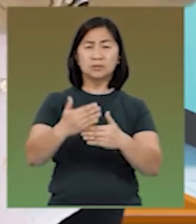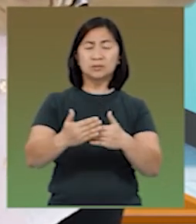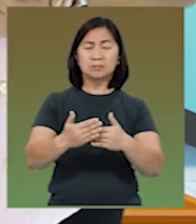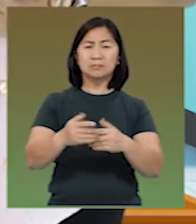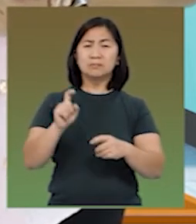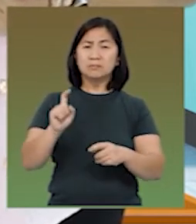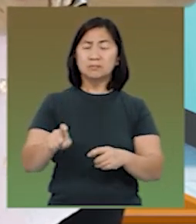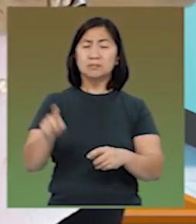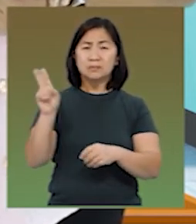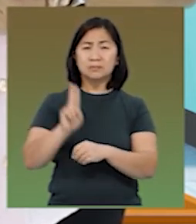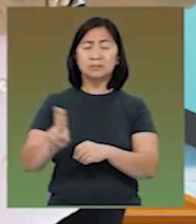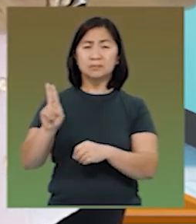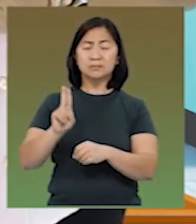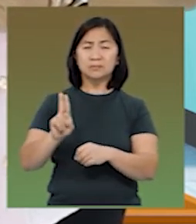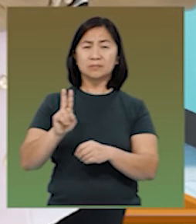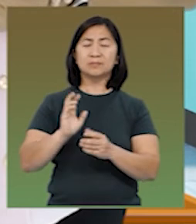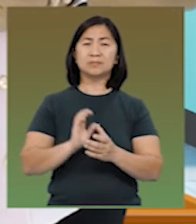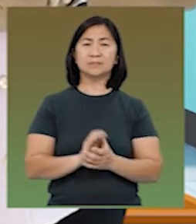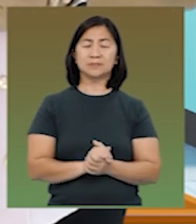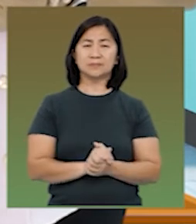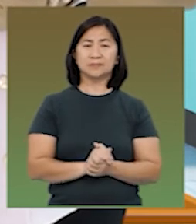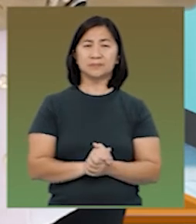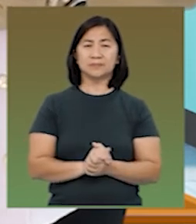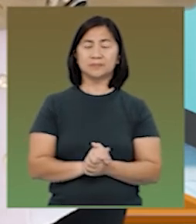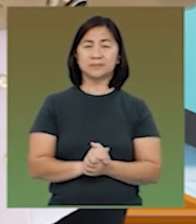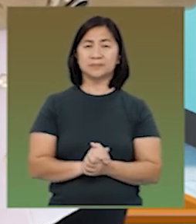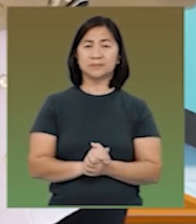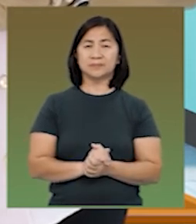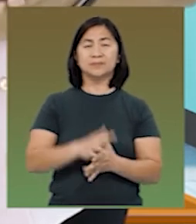operation ang dapat gamitin?